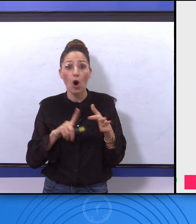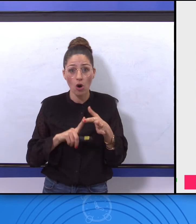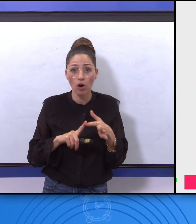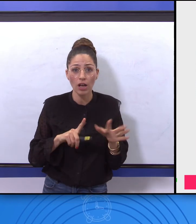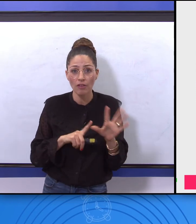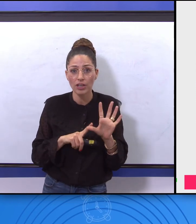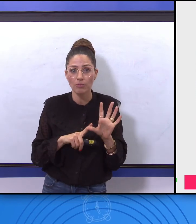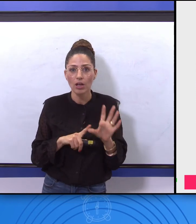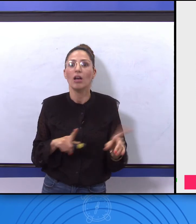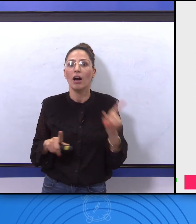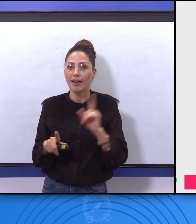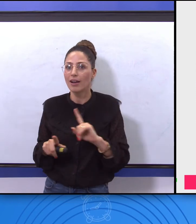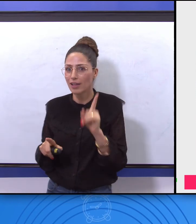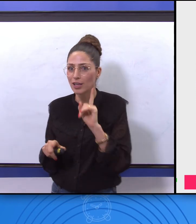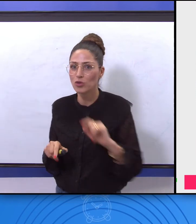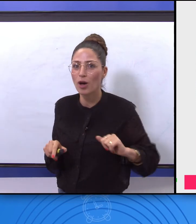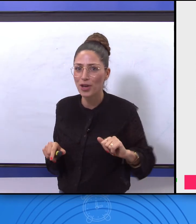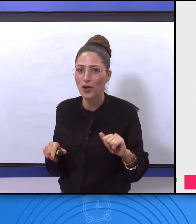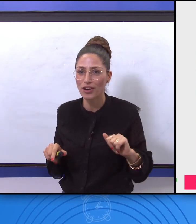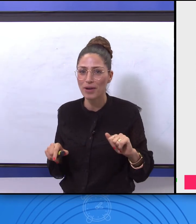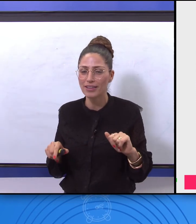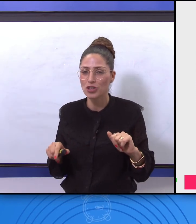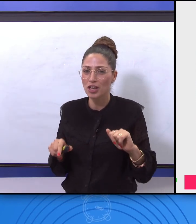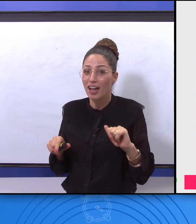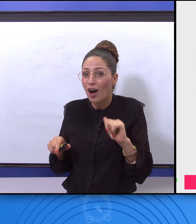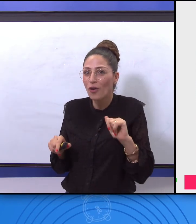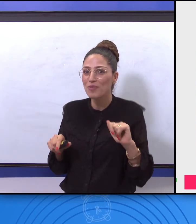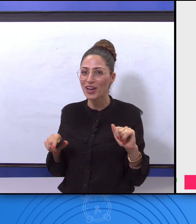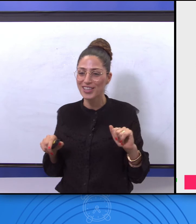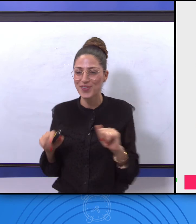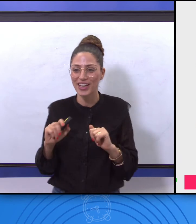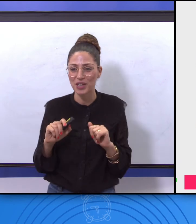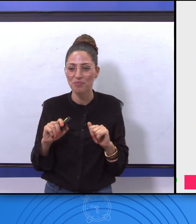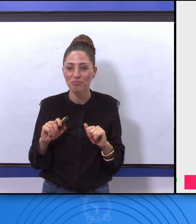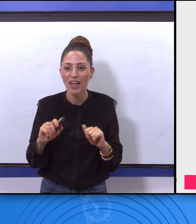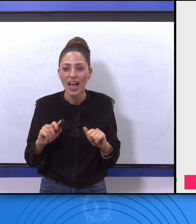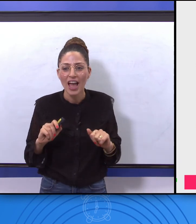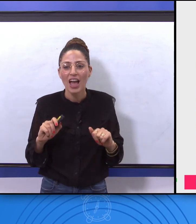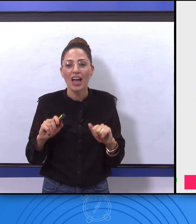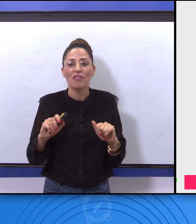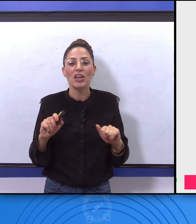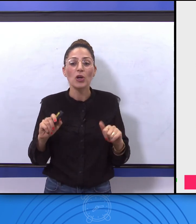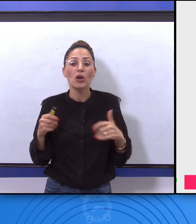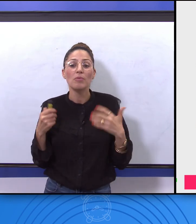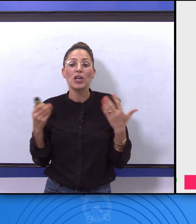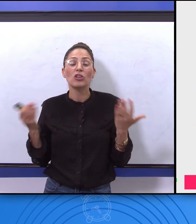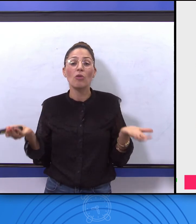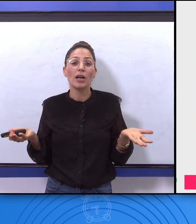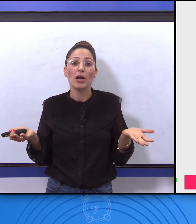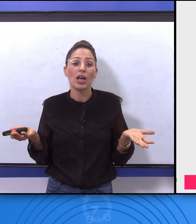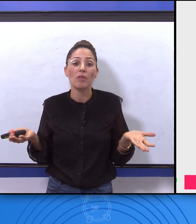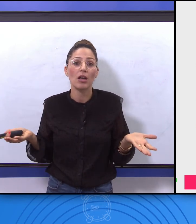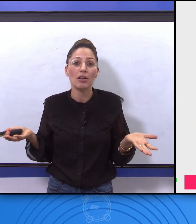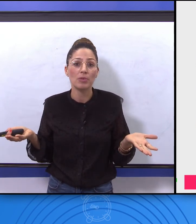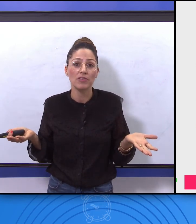עלים, חול, אבנים. רק אל תכניסו הרבה חול הביתה שההורים לא יחסו עליכם. ואילו יכולים להיות